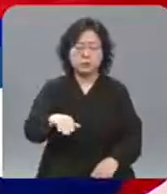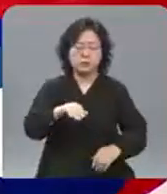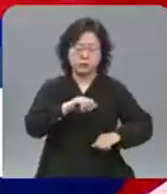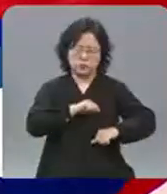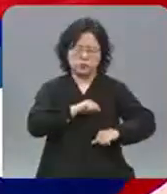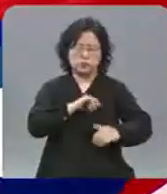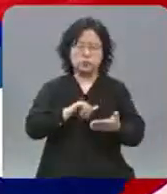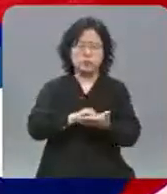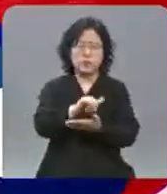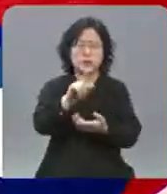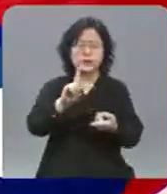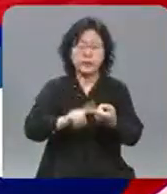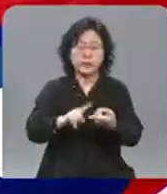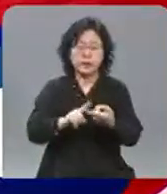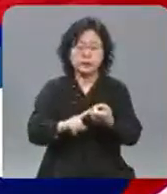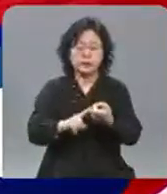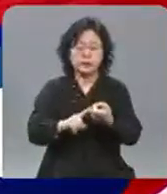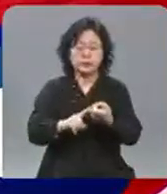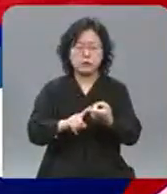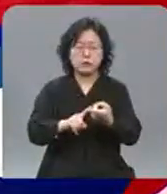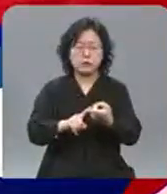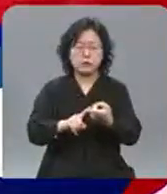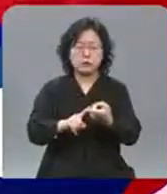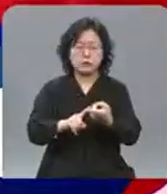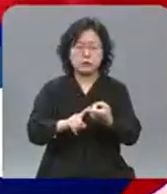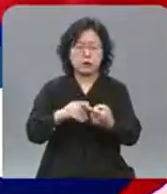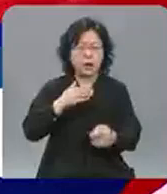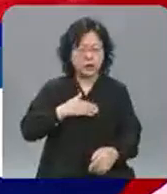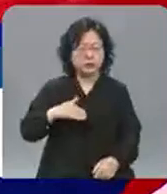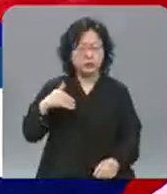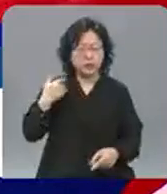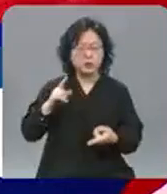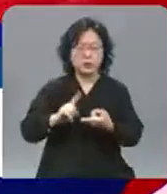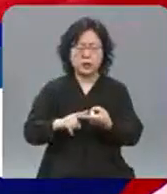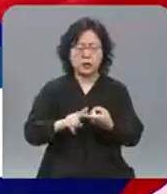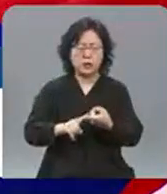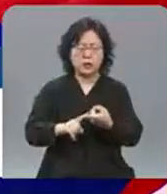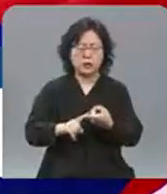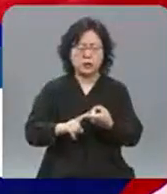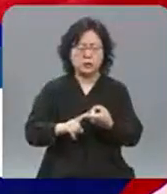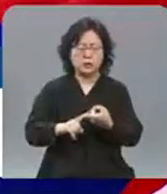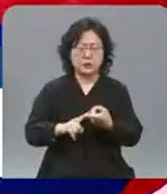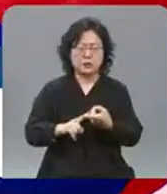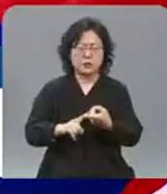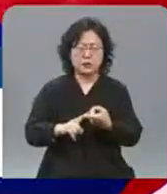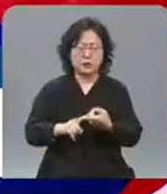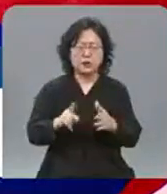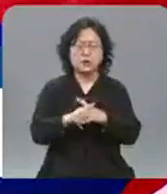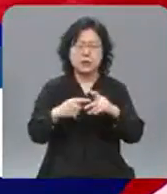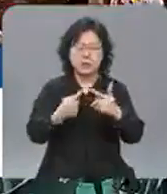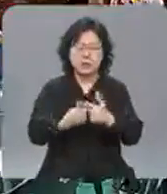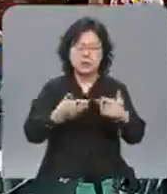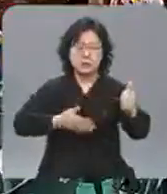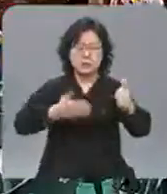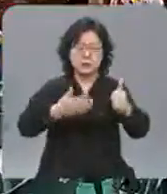얼마나 군공항에 대해서 알고 모르고의 큰 차이가 있다라는 걸좀 알아두셨으면